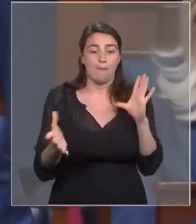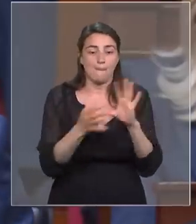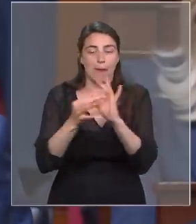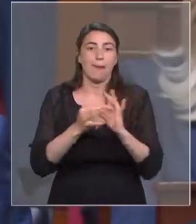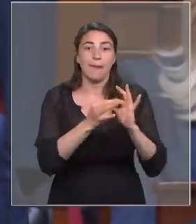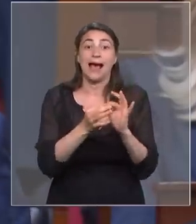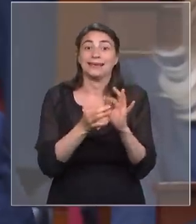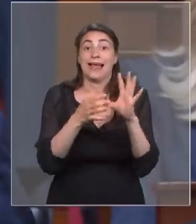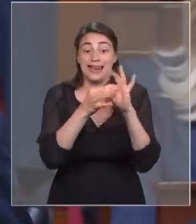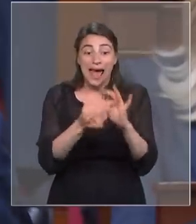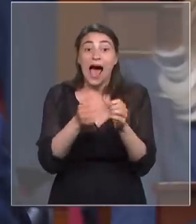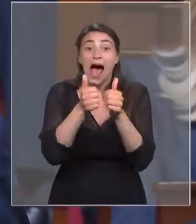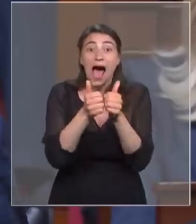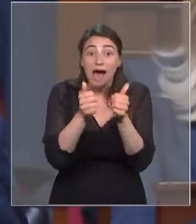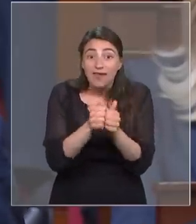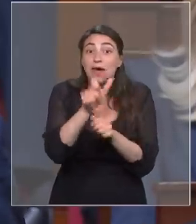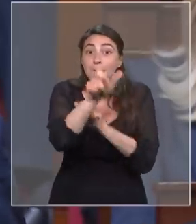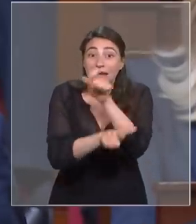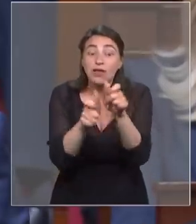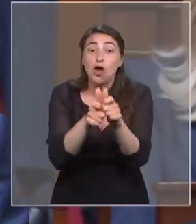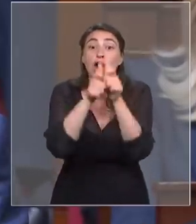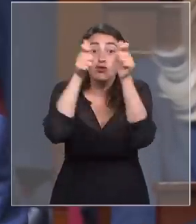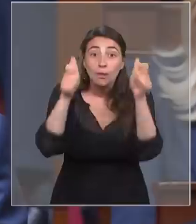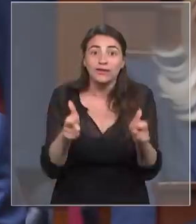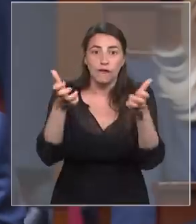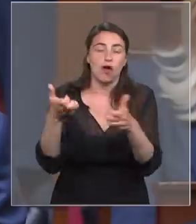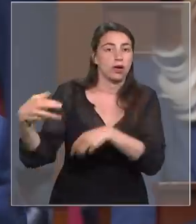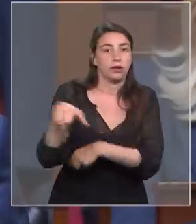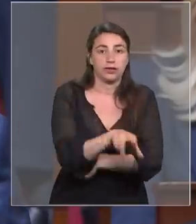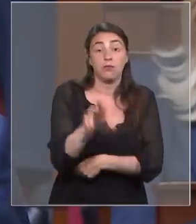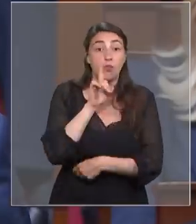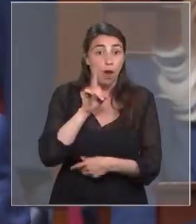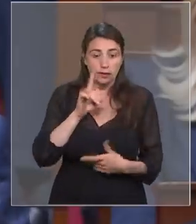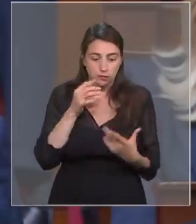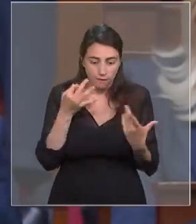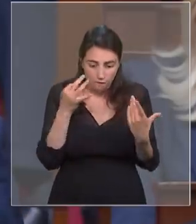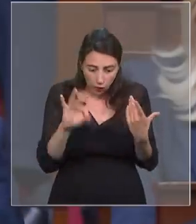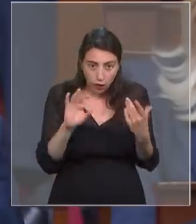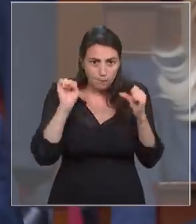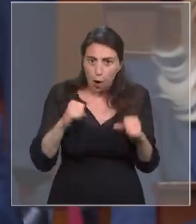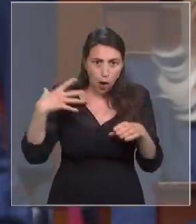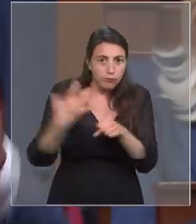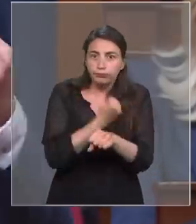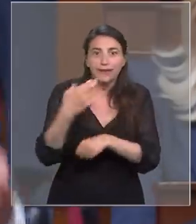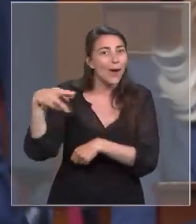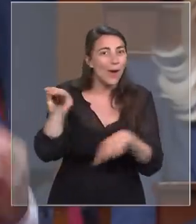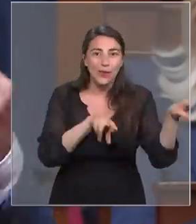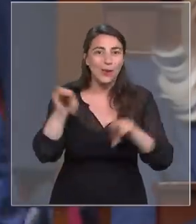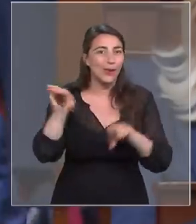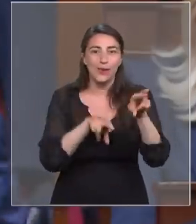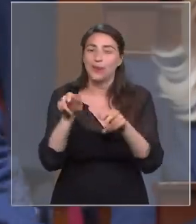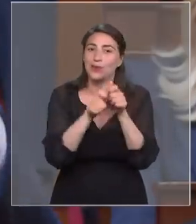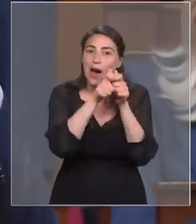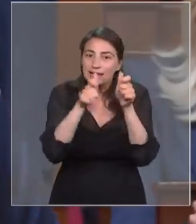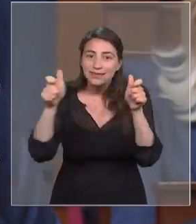avec Louis Le Duf. Il n'y a pas de raison qu'en France, nous ne réussissions pas ce pari de la réindustrialisation. La volonté est